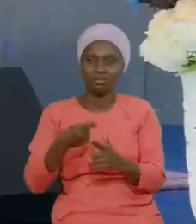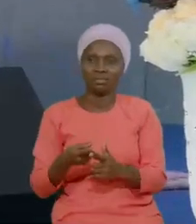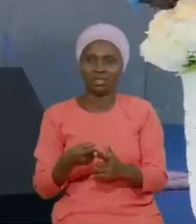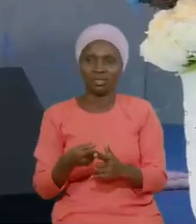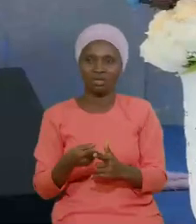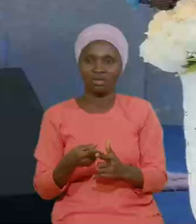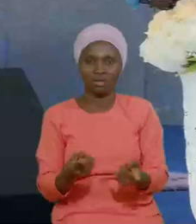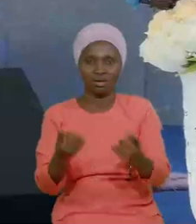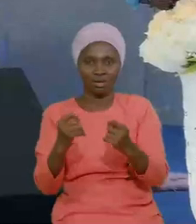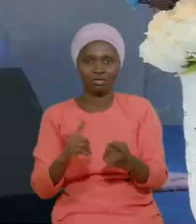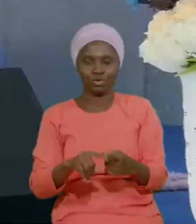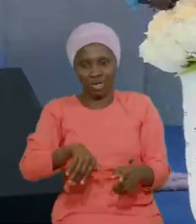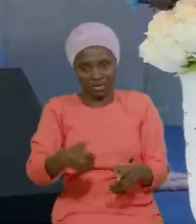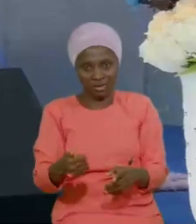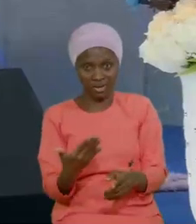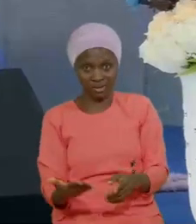Il n'y a pas de chemin là-bas.